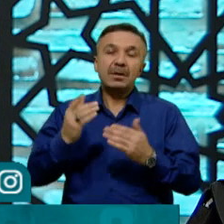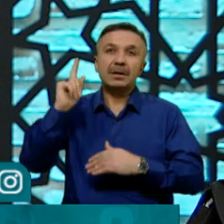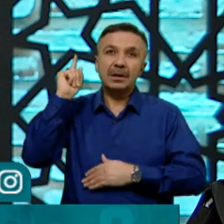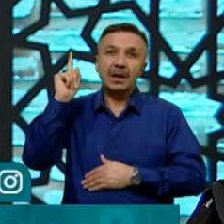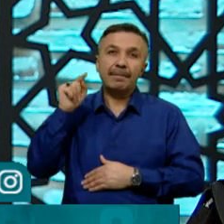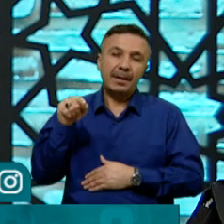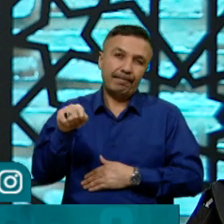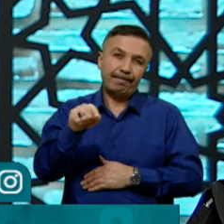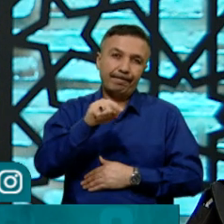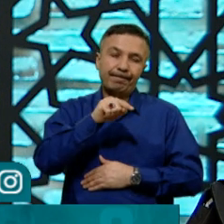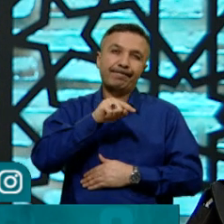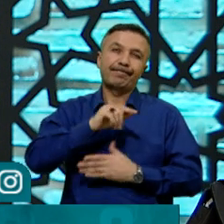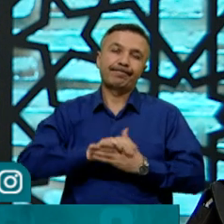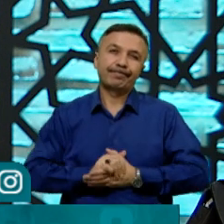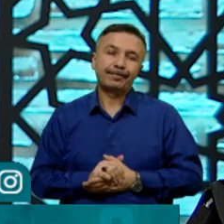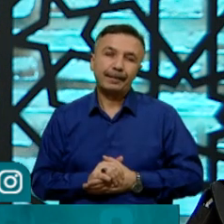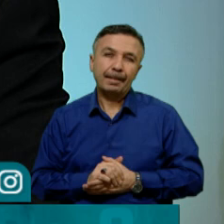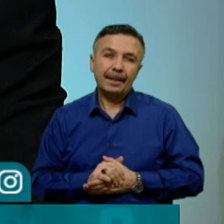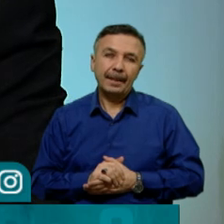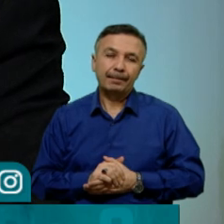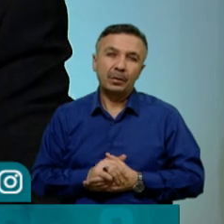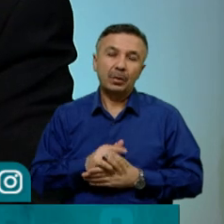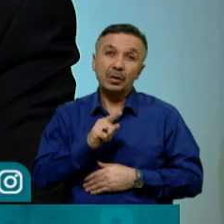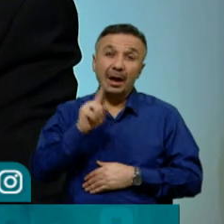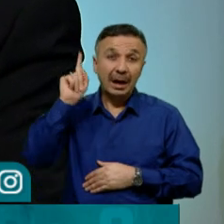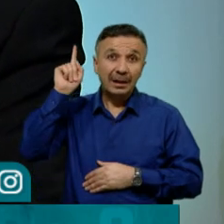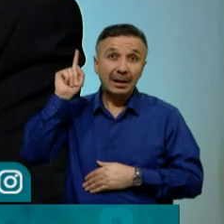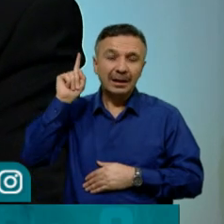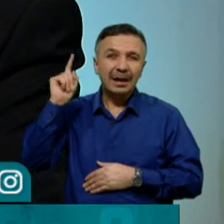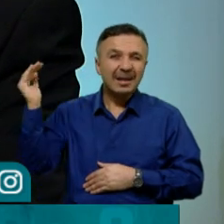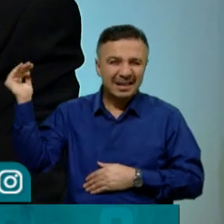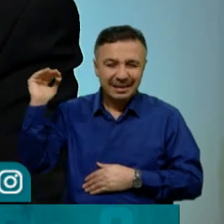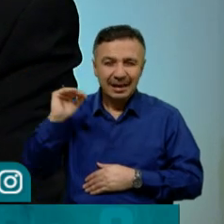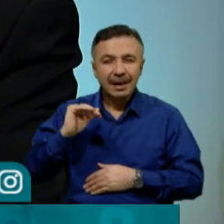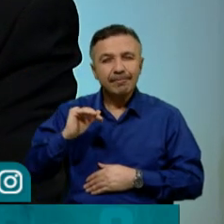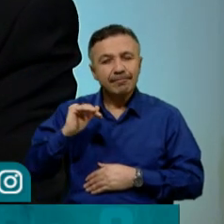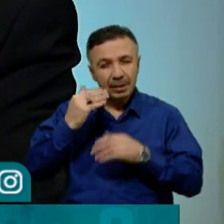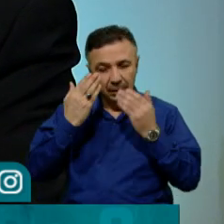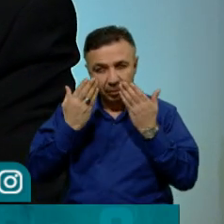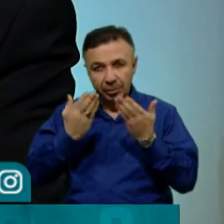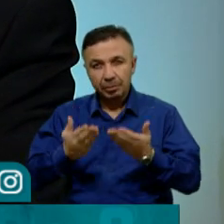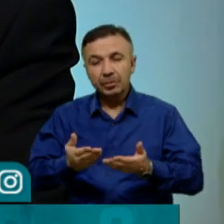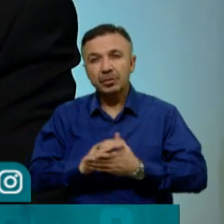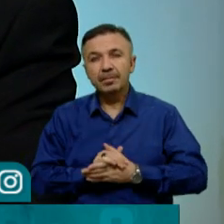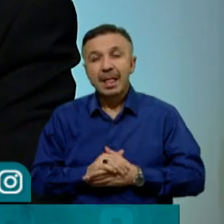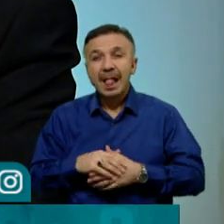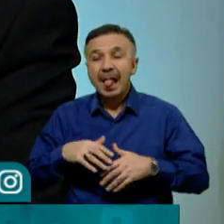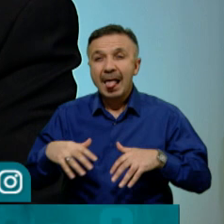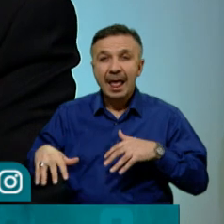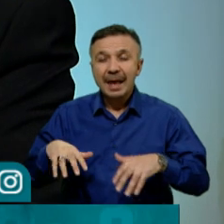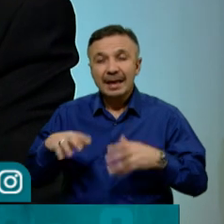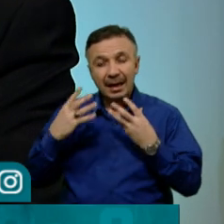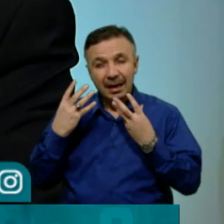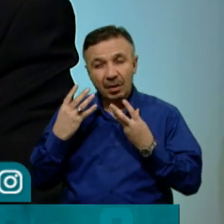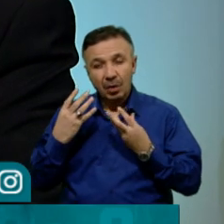onların da ya o da Allah'tan gelen bir durumdur iş engelli durumda